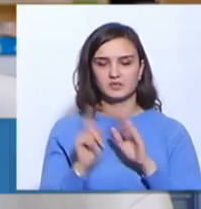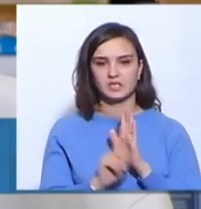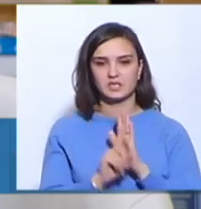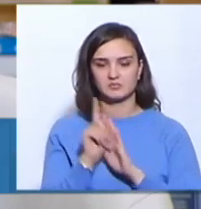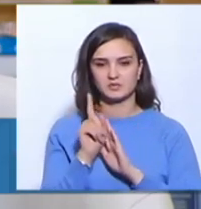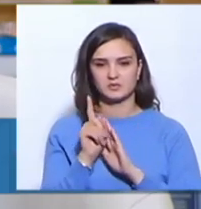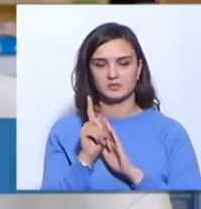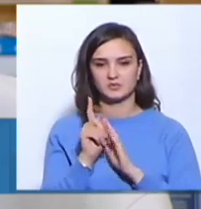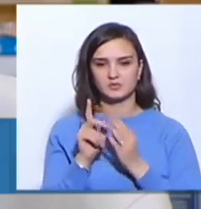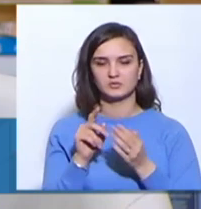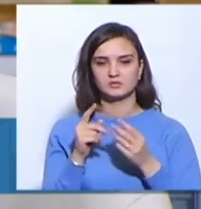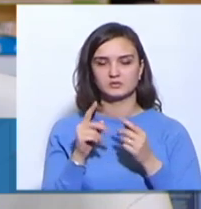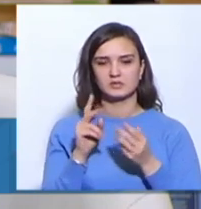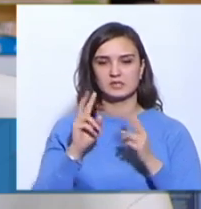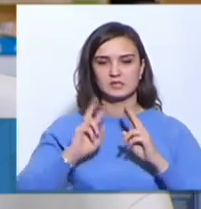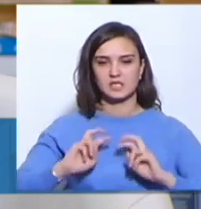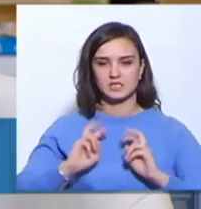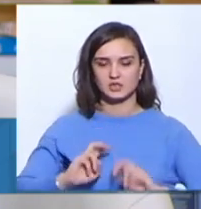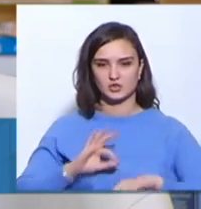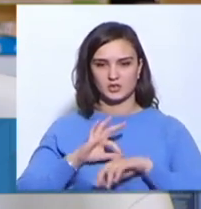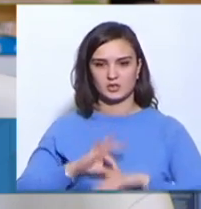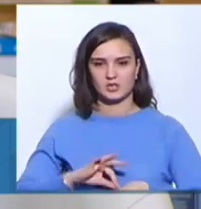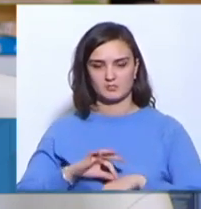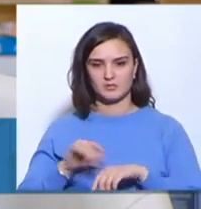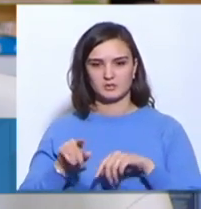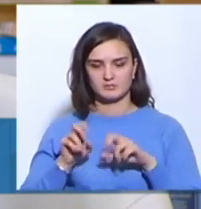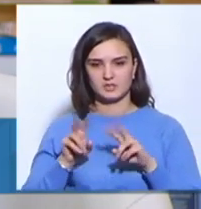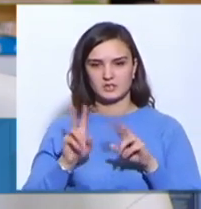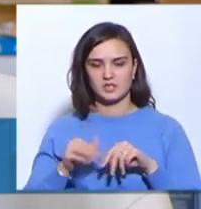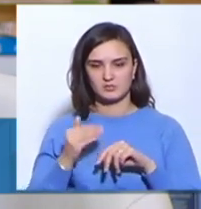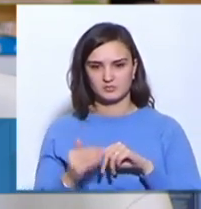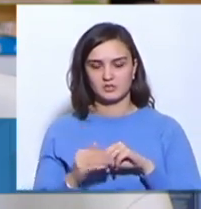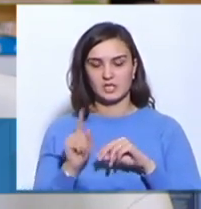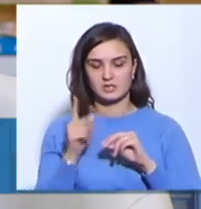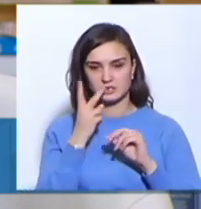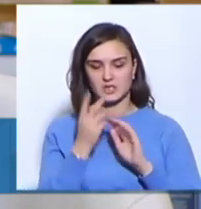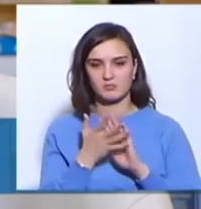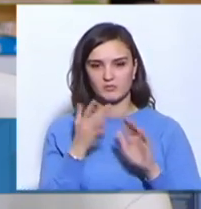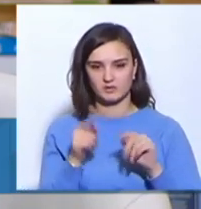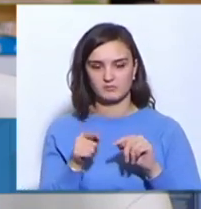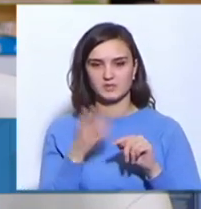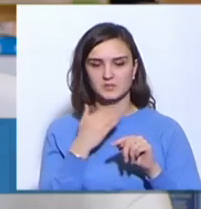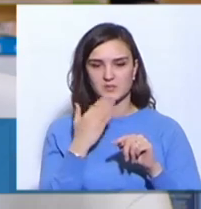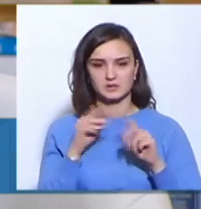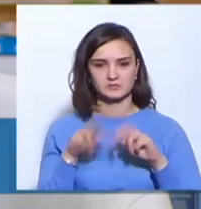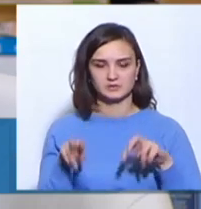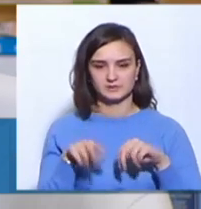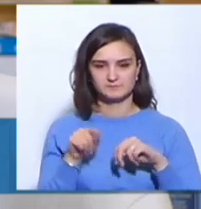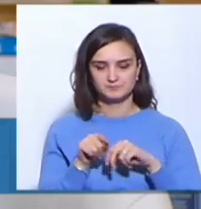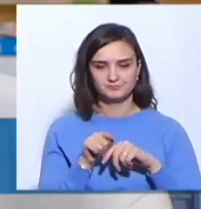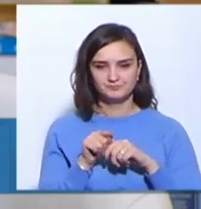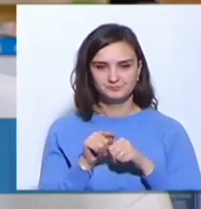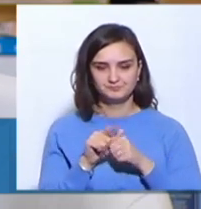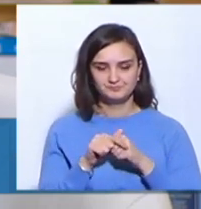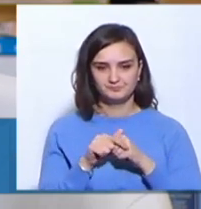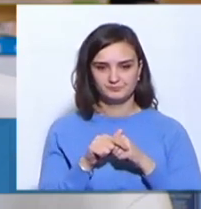ეტაპზე კოლოტესტის ჩატარებას, რომელიც გულისხმობს ფარული სისხლდენის გამოვლენას. ეს სრულიად მარტივი ტესტია, რომელიც